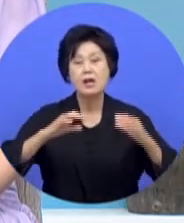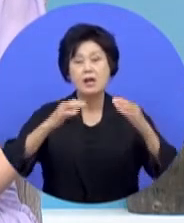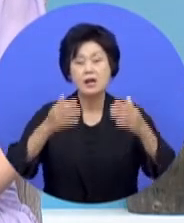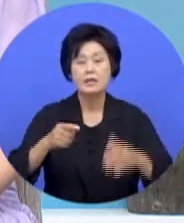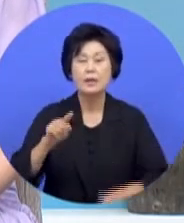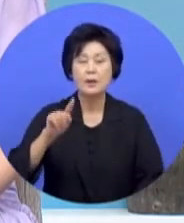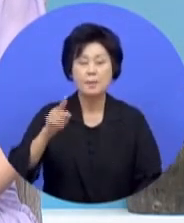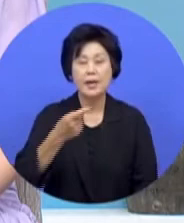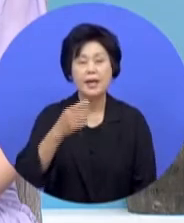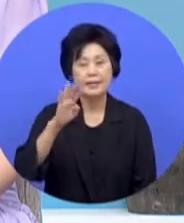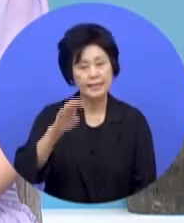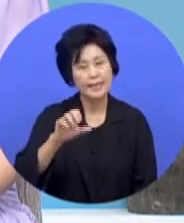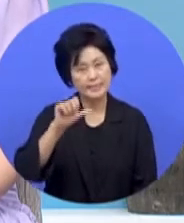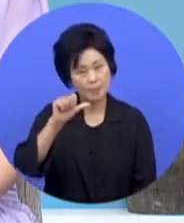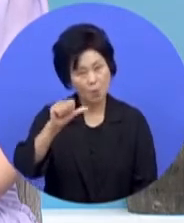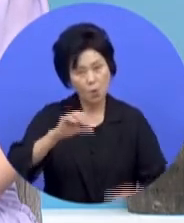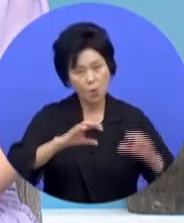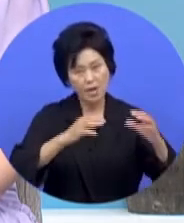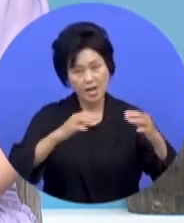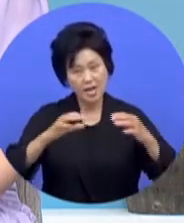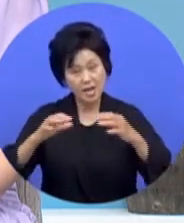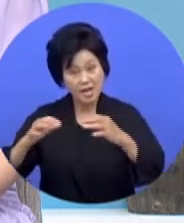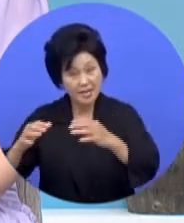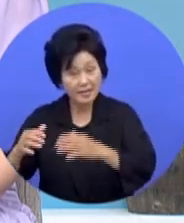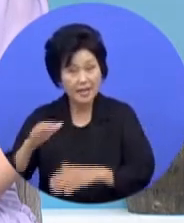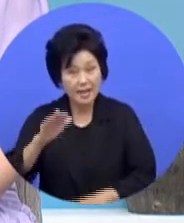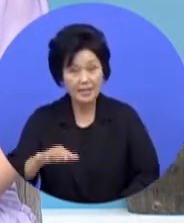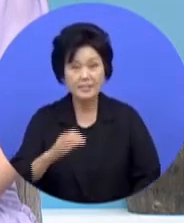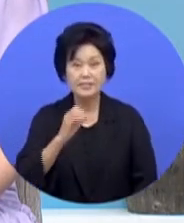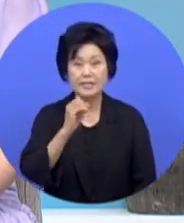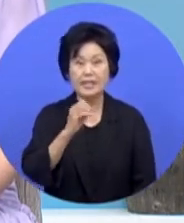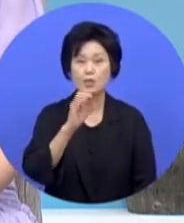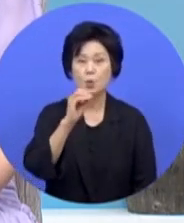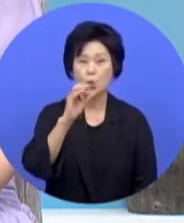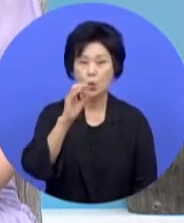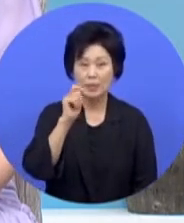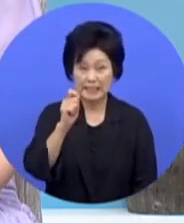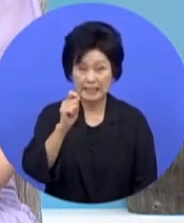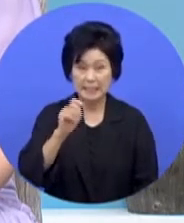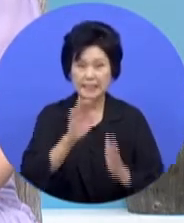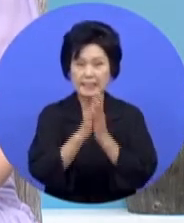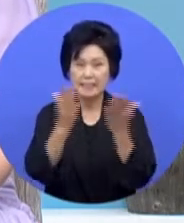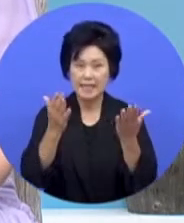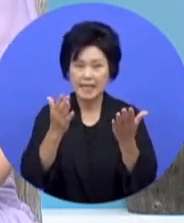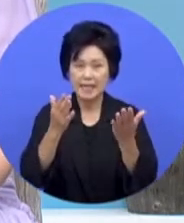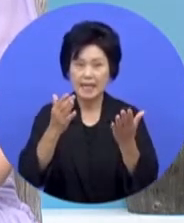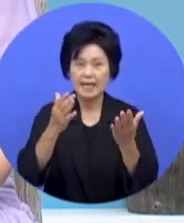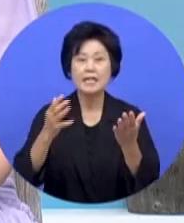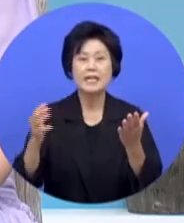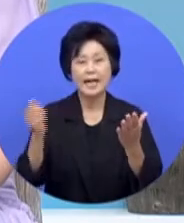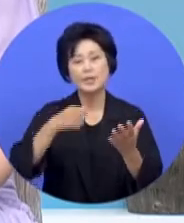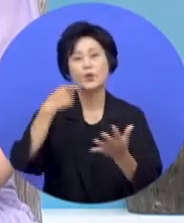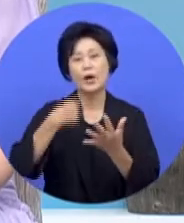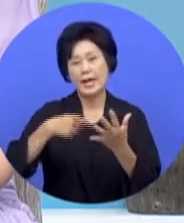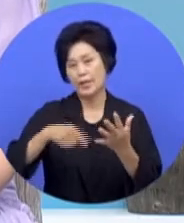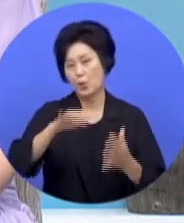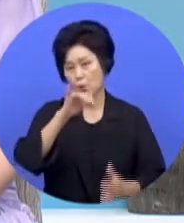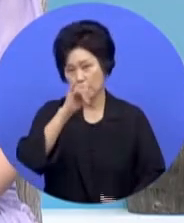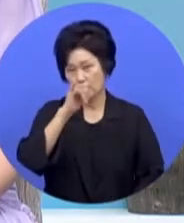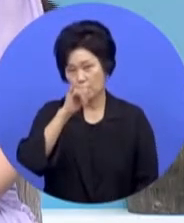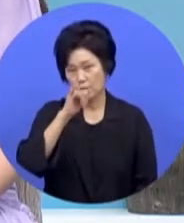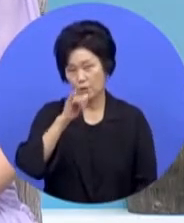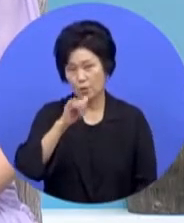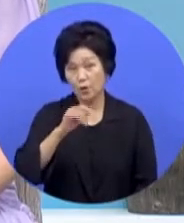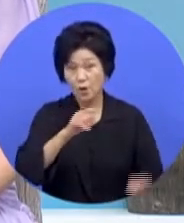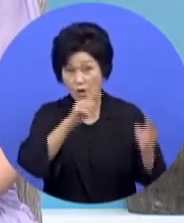145개 국가에서 오. 이 SOT 교재로 공부를 하고 있다 그러네요. 현재 전국적으로 40여 개 SOT 학교가